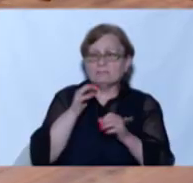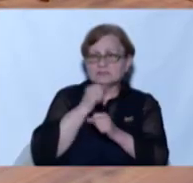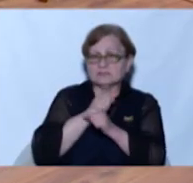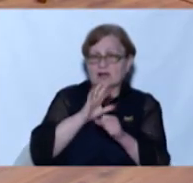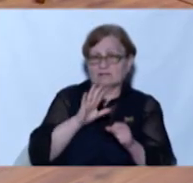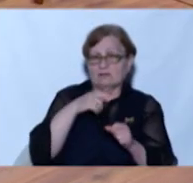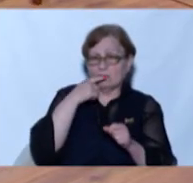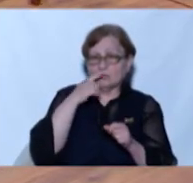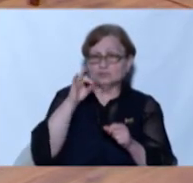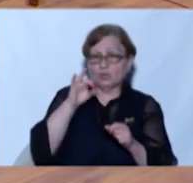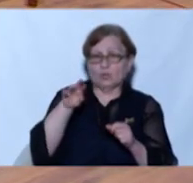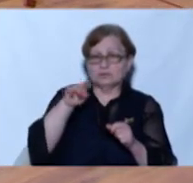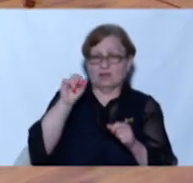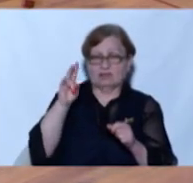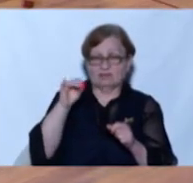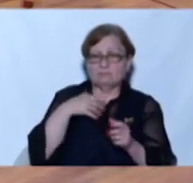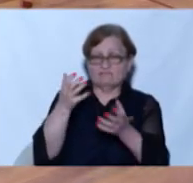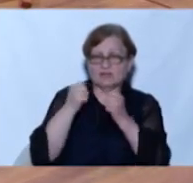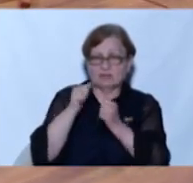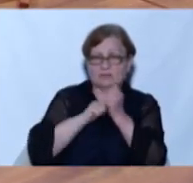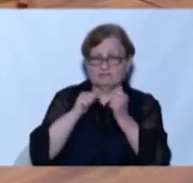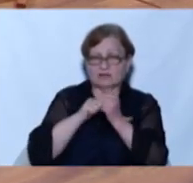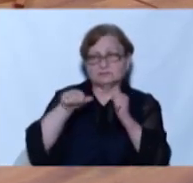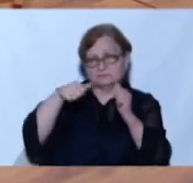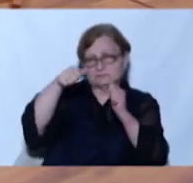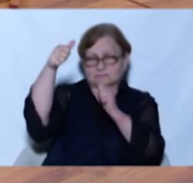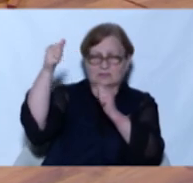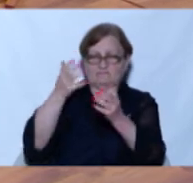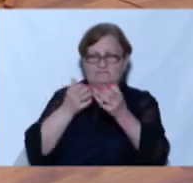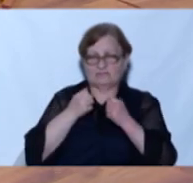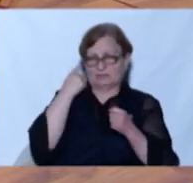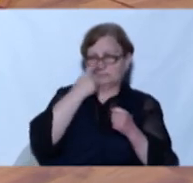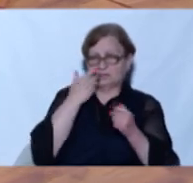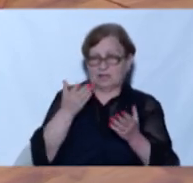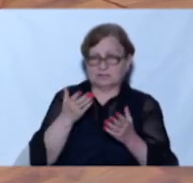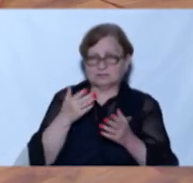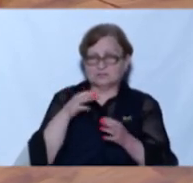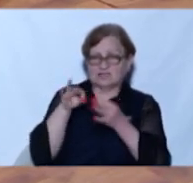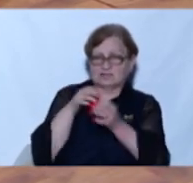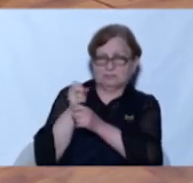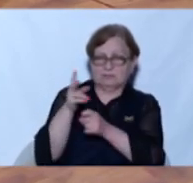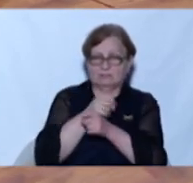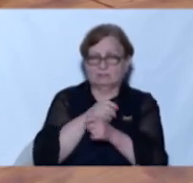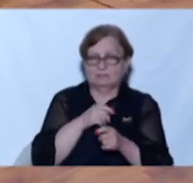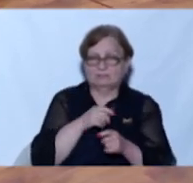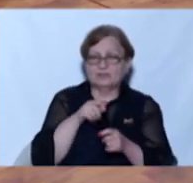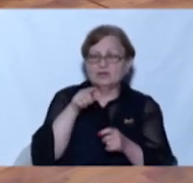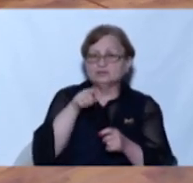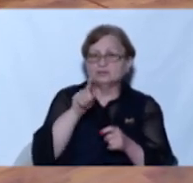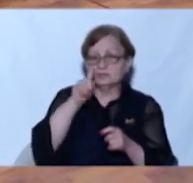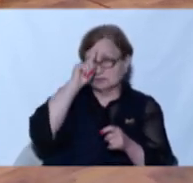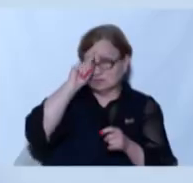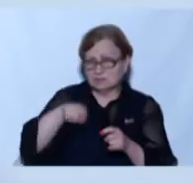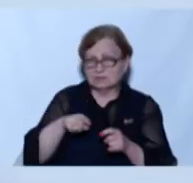ვაცლი ზედმეც. აი პოლ ვალერი მწერალი კი ასეთ რამეს წერდა. შენ რომ იცოდე